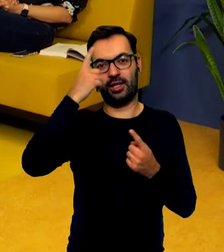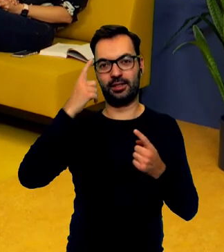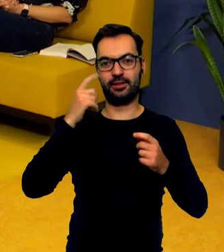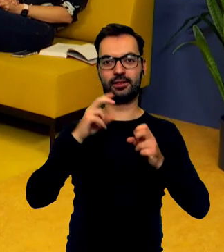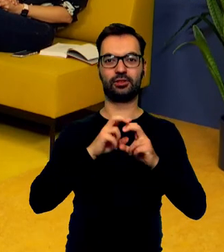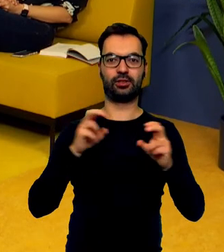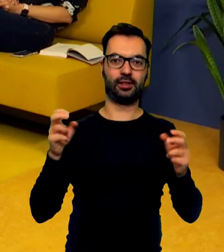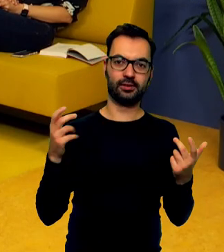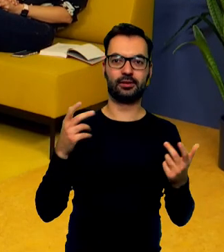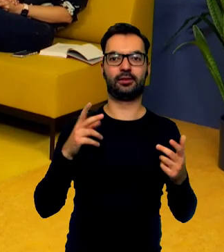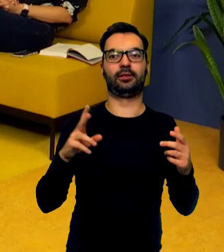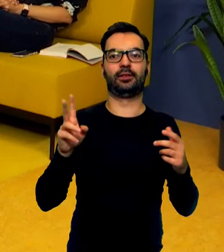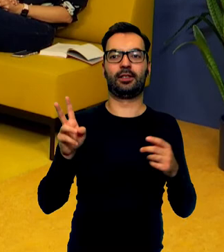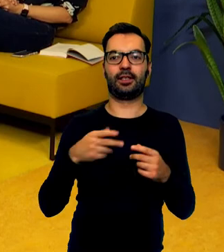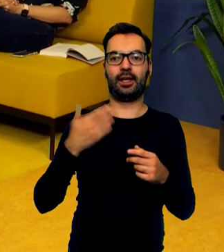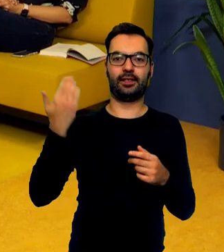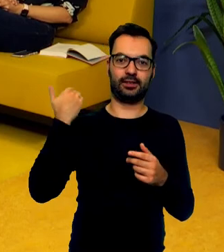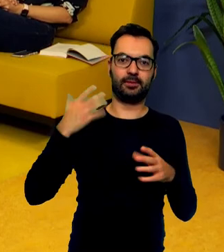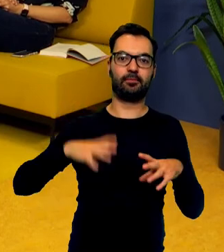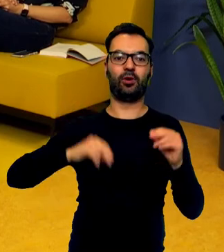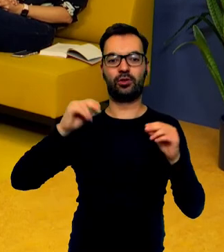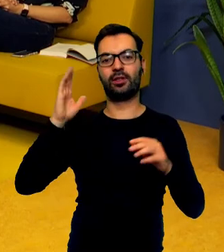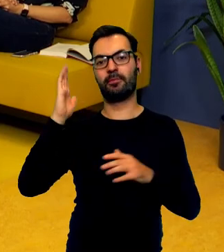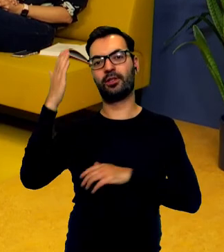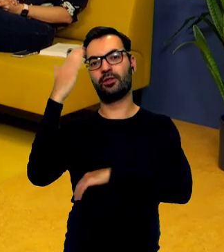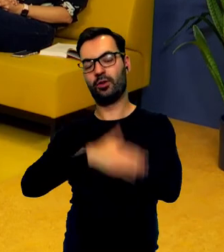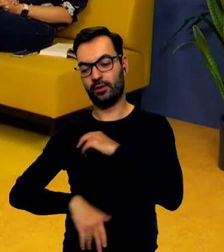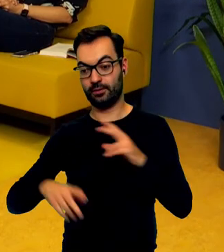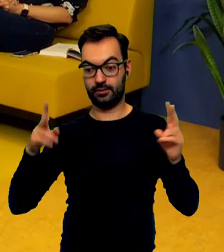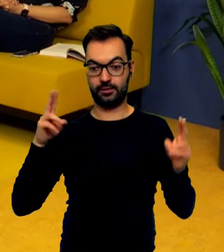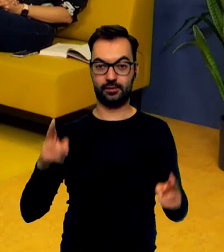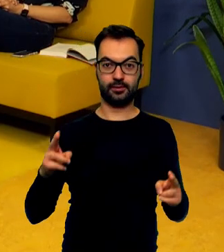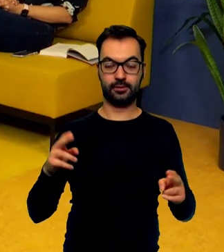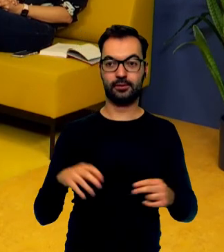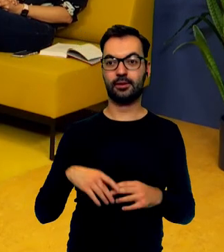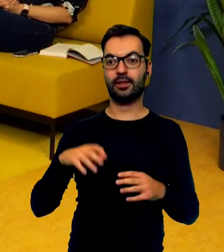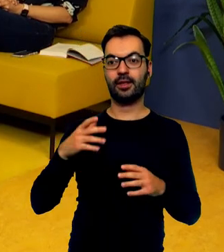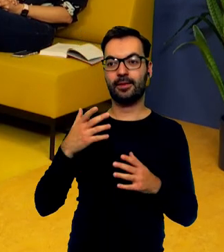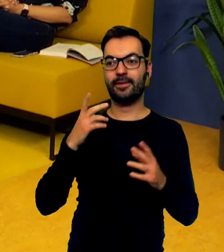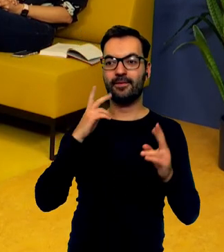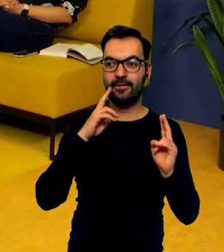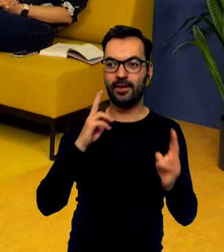takim o czasie, że kiedyś to się zaczęło, kiedyś to się skończy. Jest